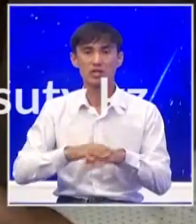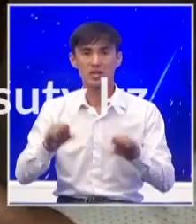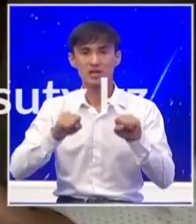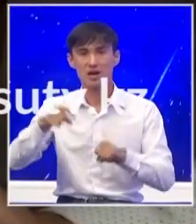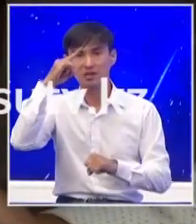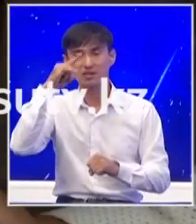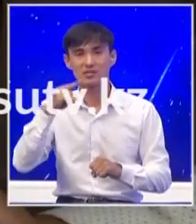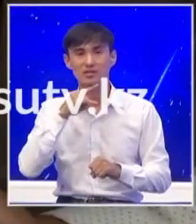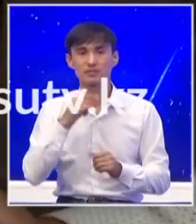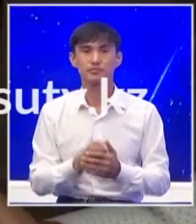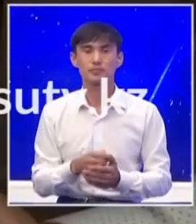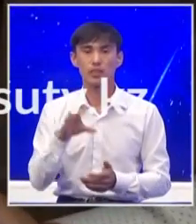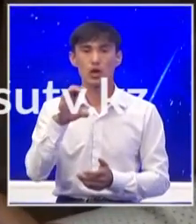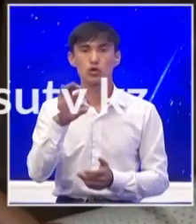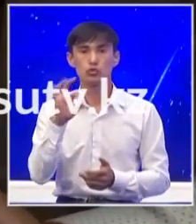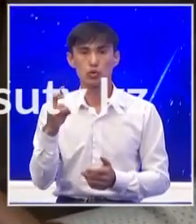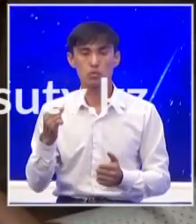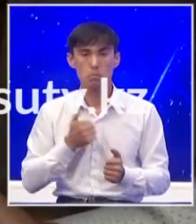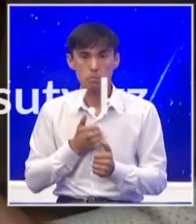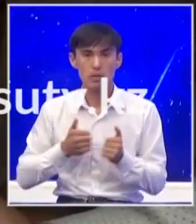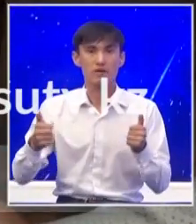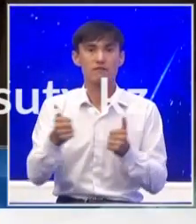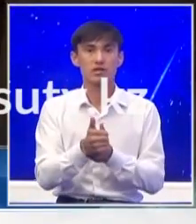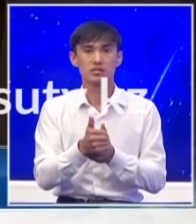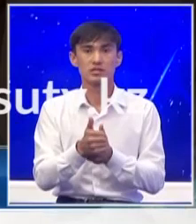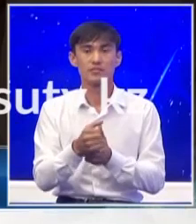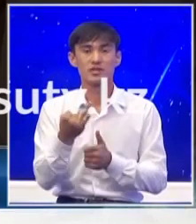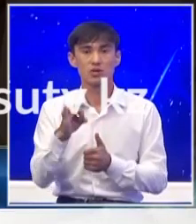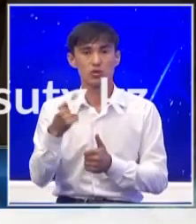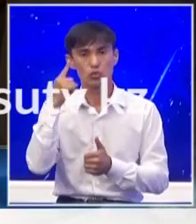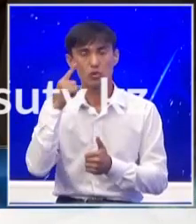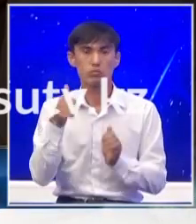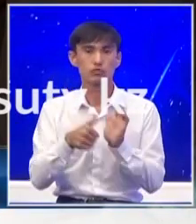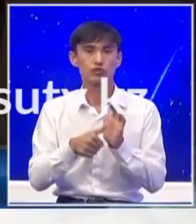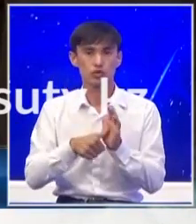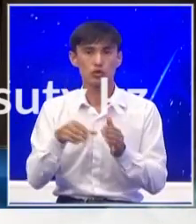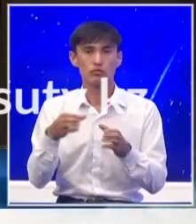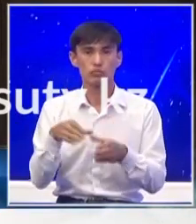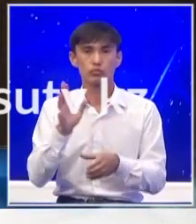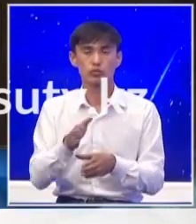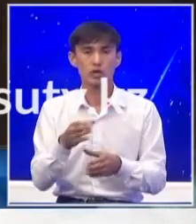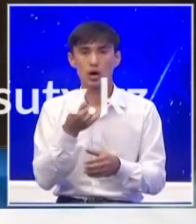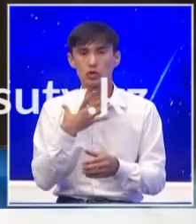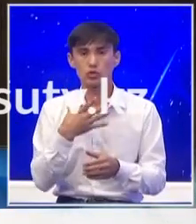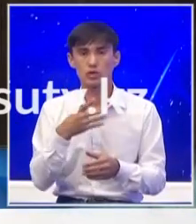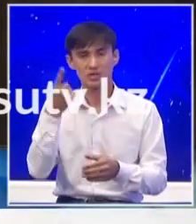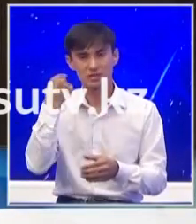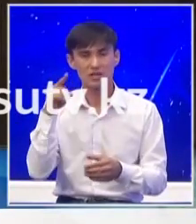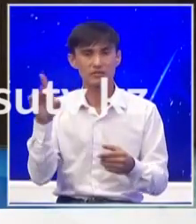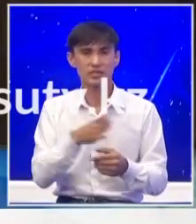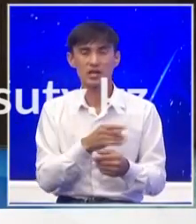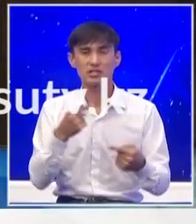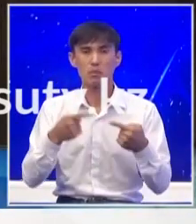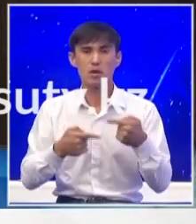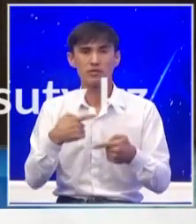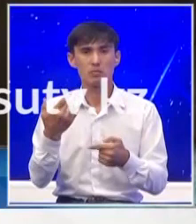Сон прорвался. Вот Игорь ехал, но я думал, ну будет он шестерки, это будет хорошо, потому что я знал всех соперников,